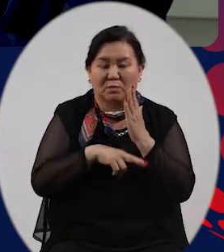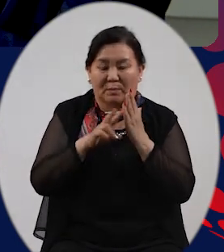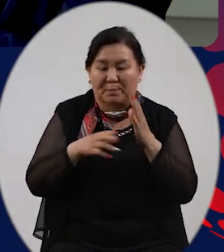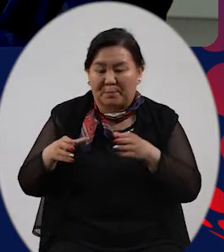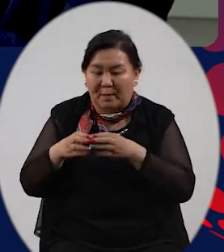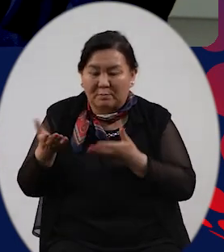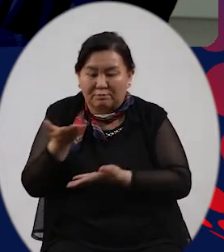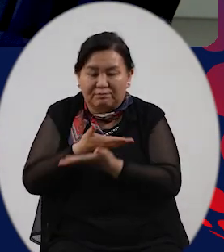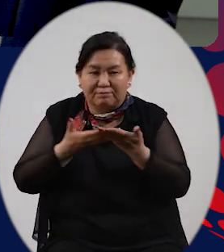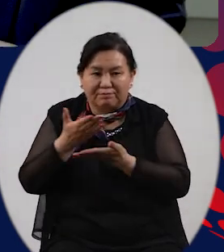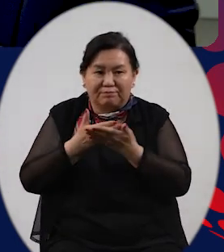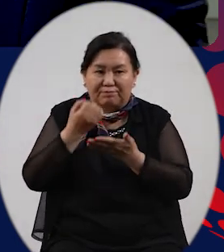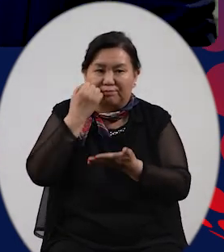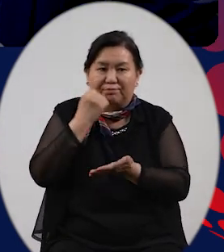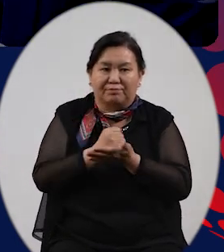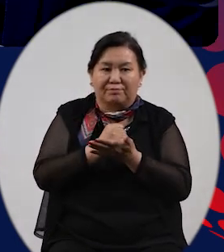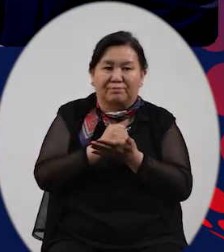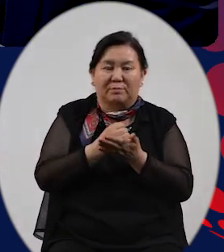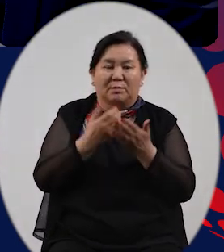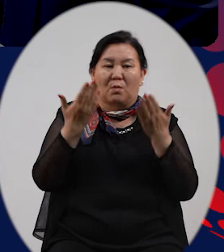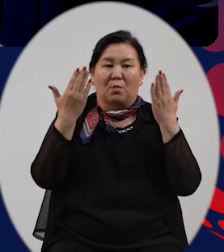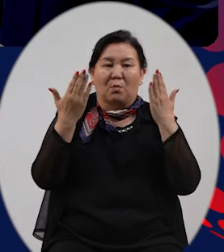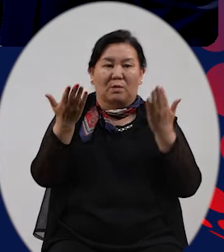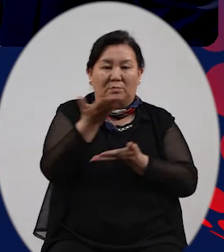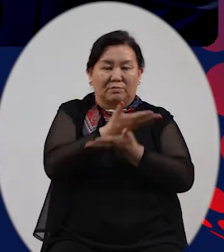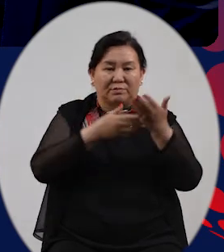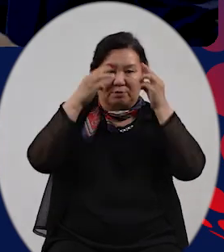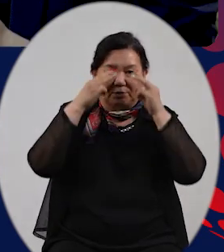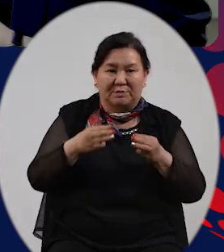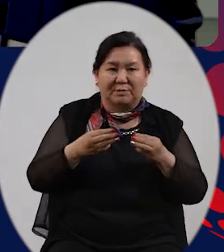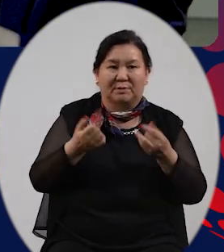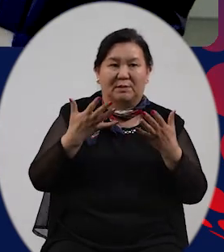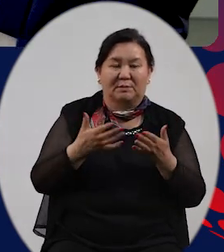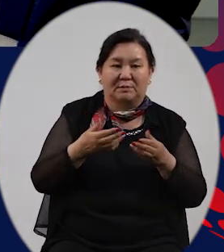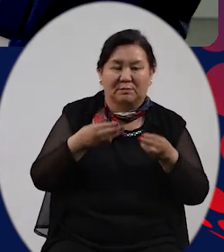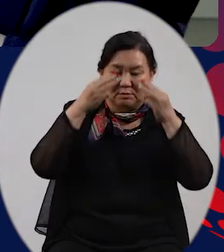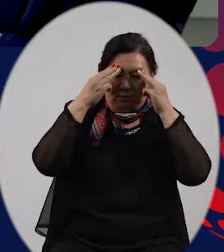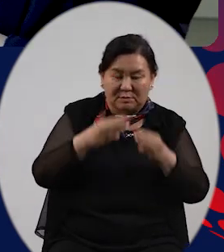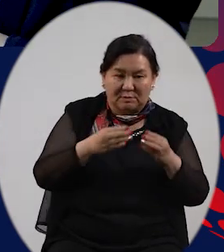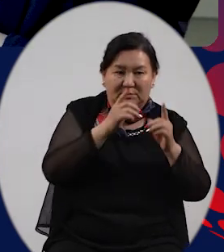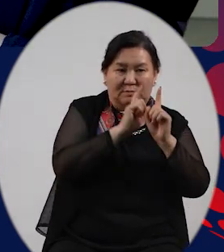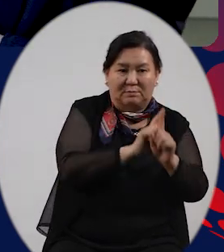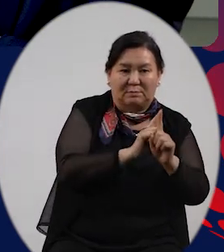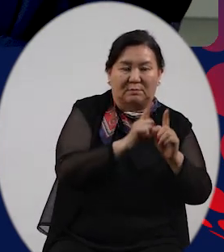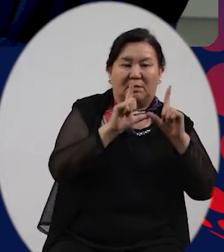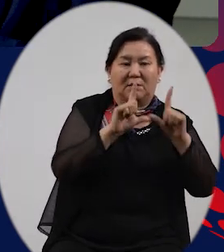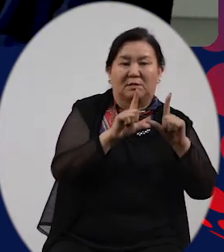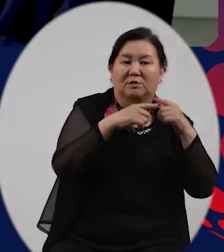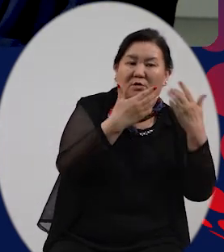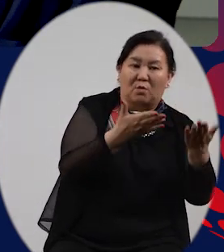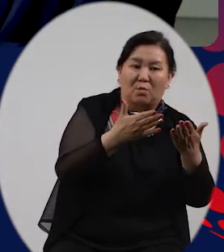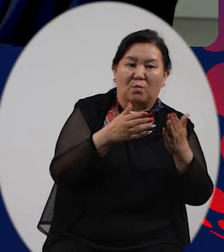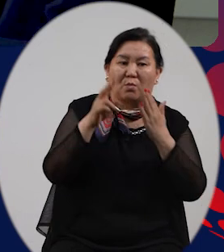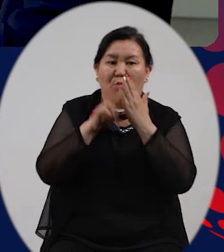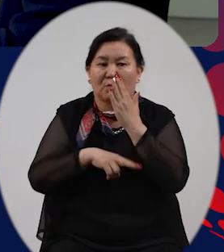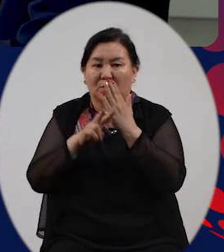дүгнэлтээр баталгаажуулалтын зөвлөлийн хурлын шийдвэр бол гарч идэг. Тэгэхээр энэ шийдвэрийн дагуу бид нар гэрчилгээ олгох уу,